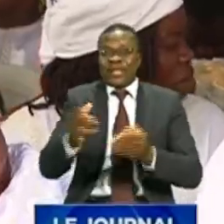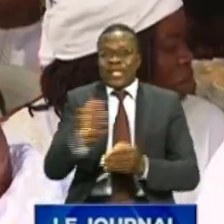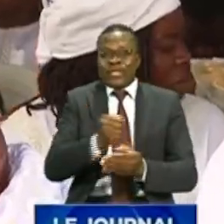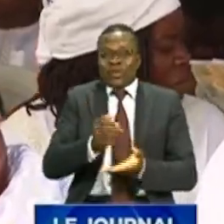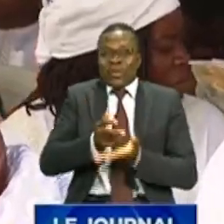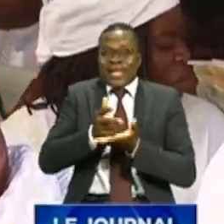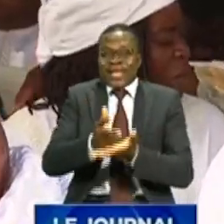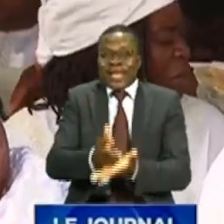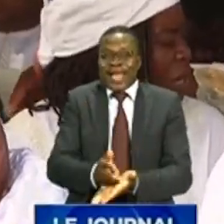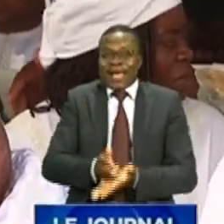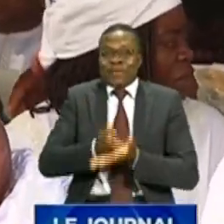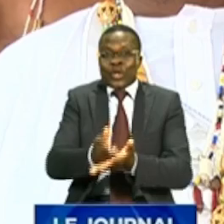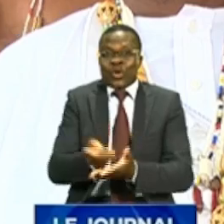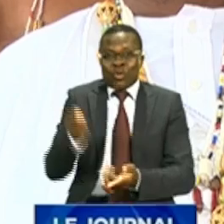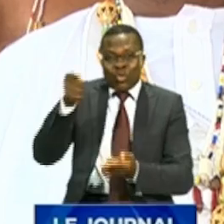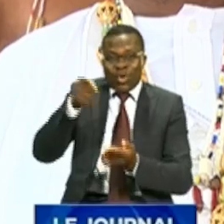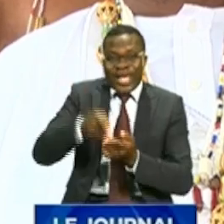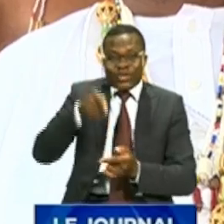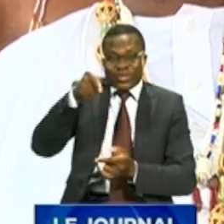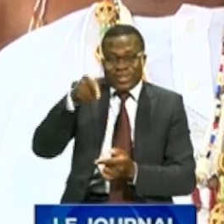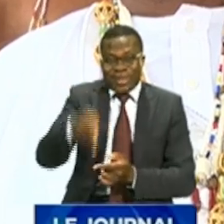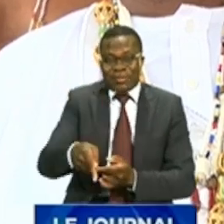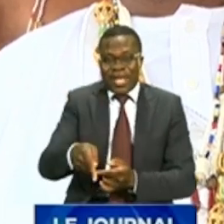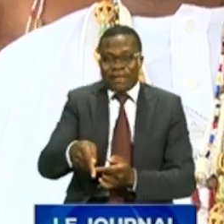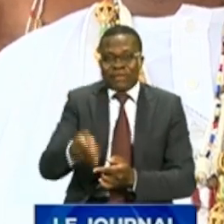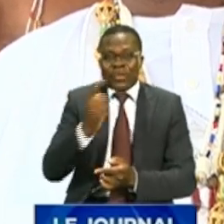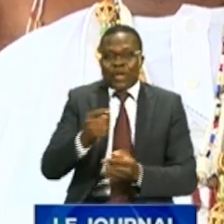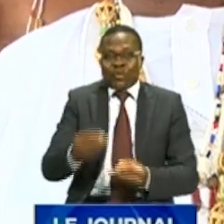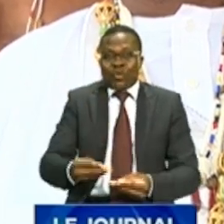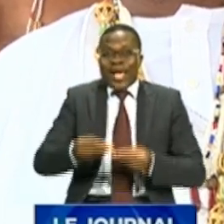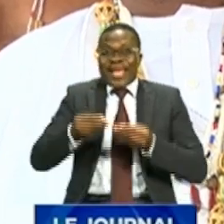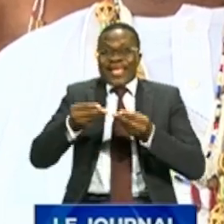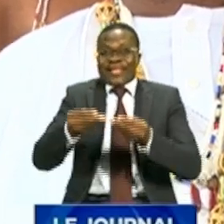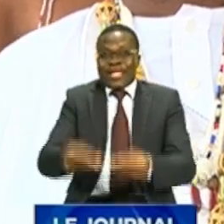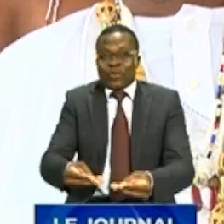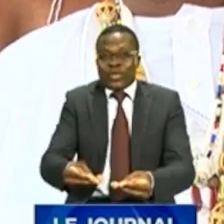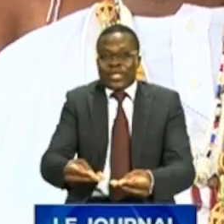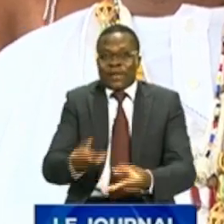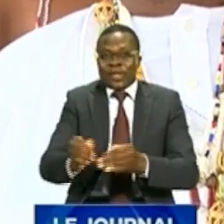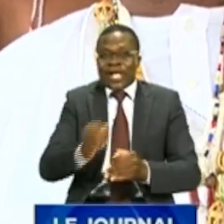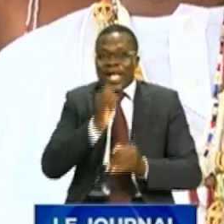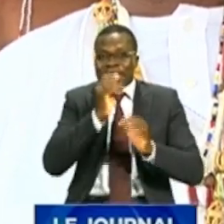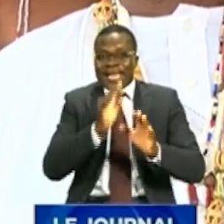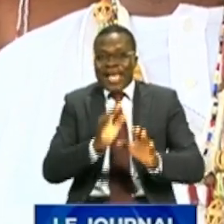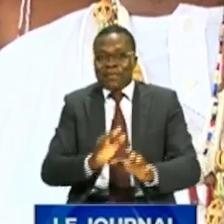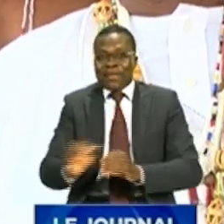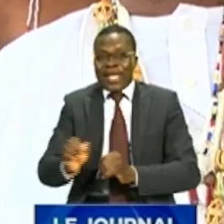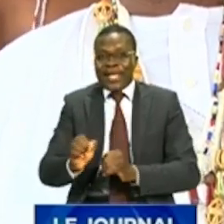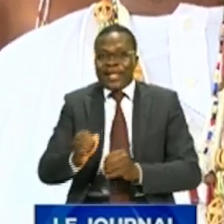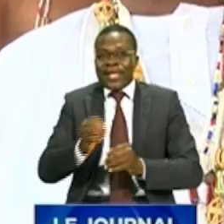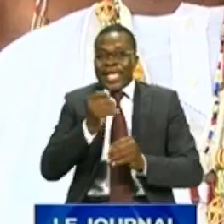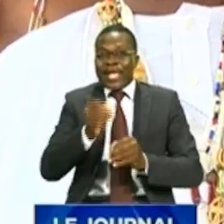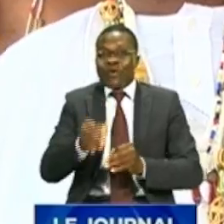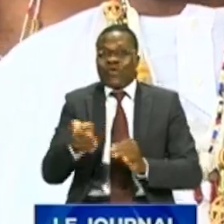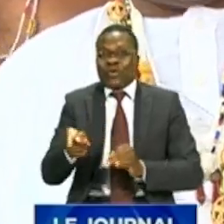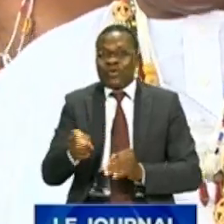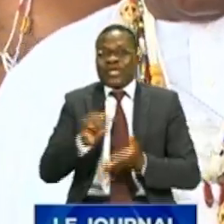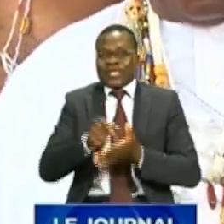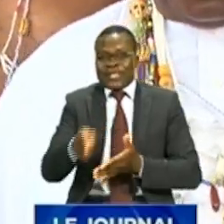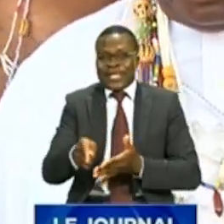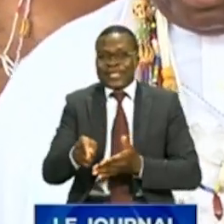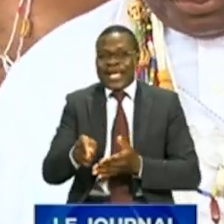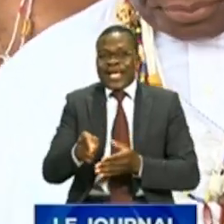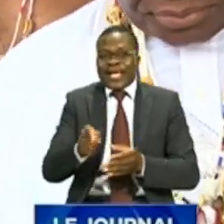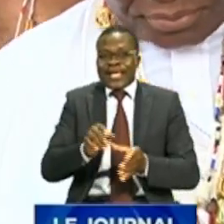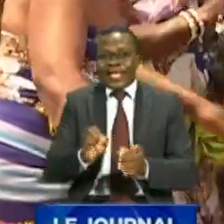pirogue pour aller jusqu'à l'embouchure. Pour aller déposer ça entre la mer et le fleuve. C'est ça qui